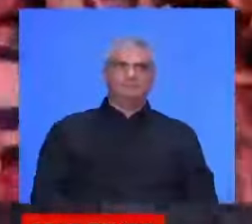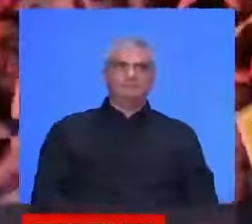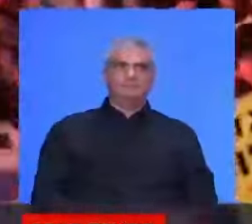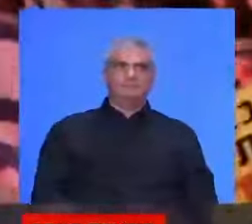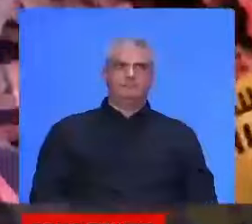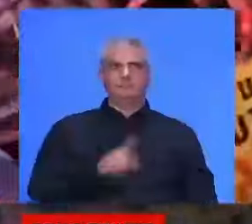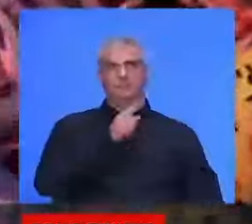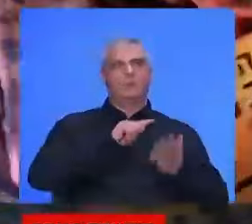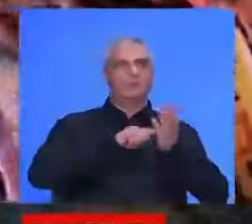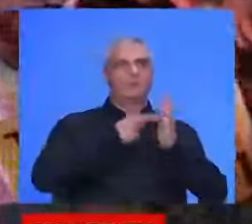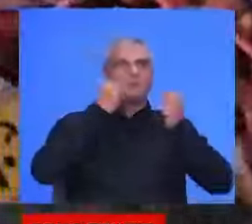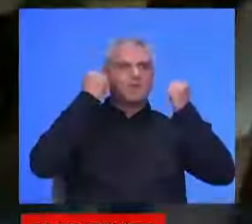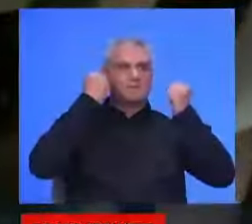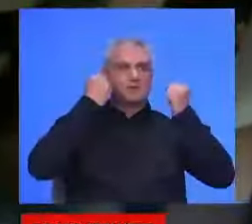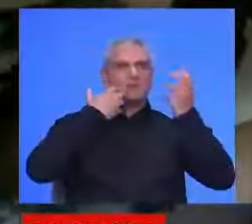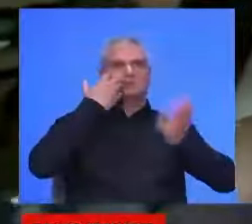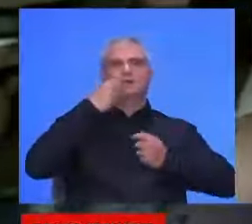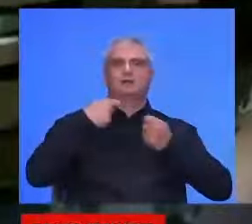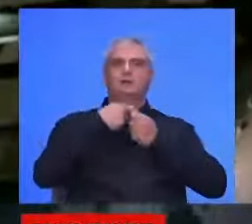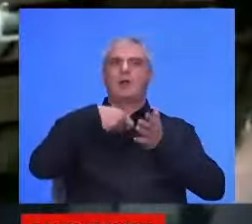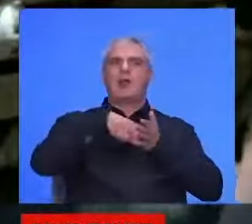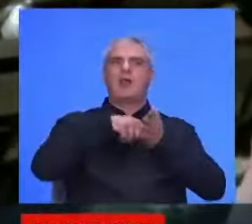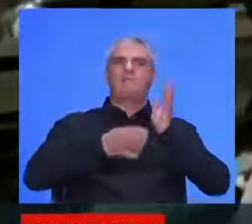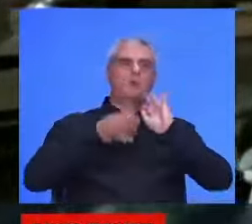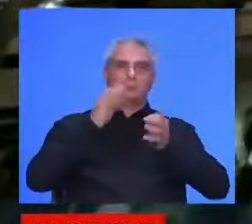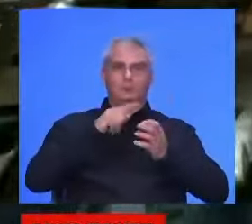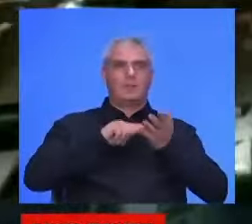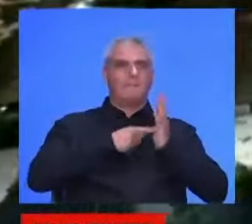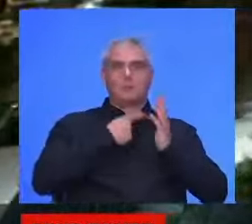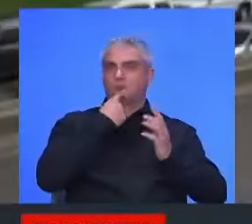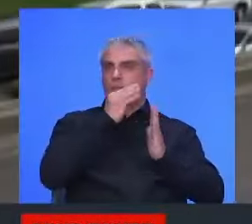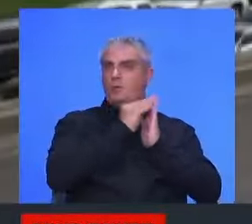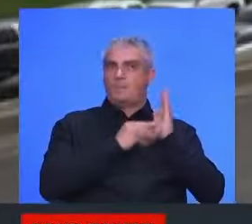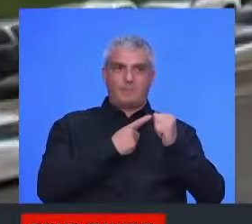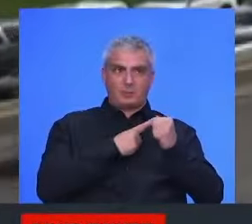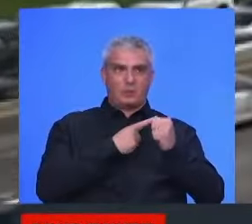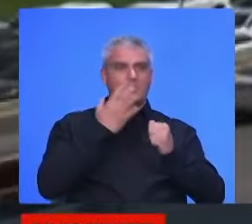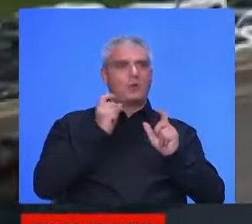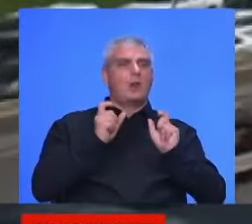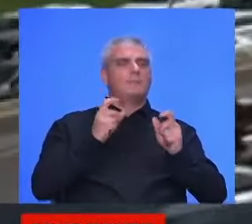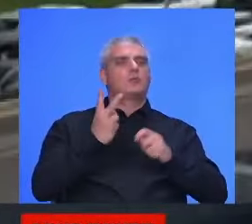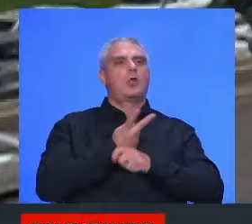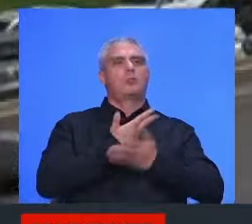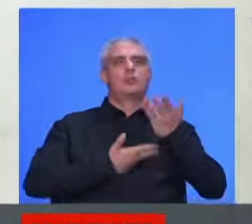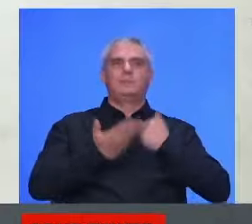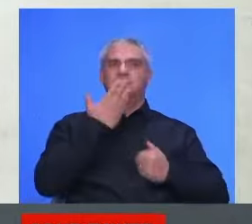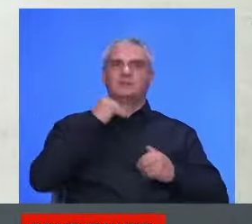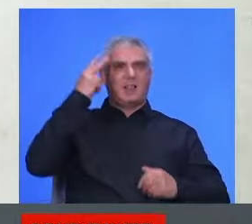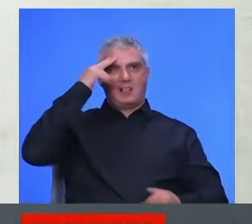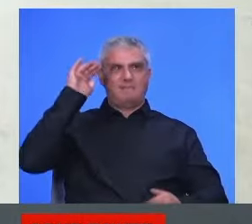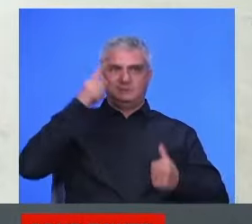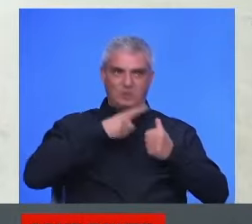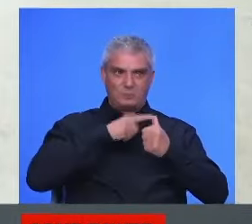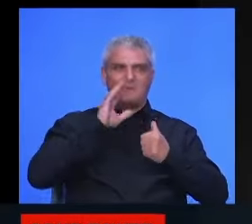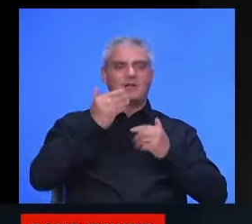שהוא מתכוון להפגנות ולסערה סביב הרפורמה המשפטית. המטרות שהוזכרו בפרוטוקולים היו למנוע את הנורמליזציה בין ישראל לסעודיה,